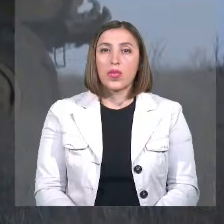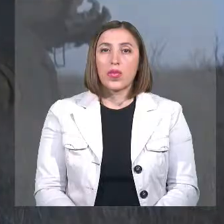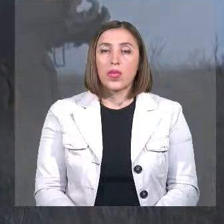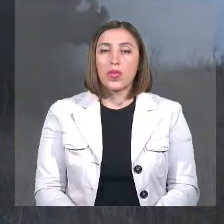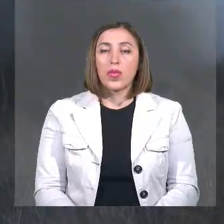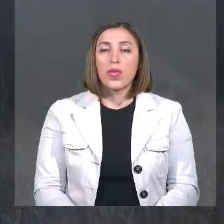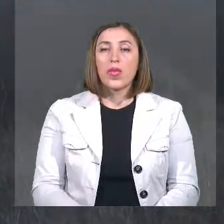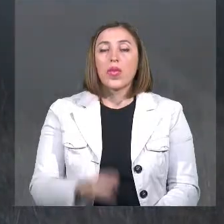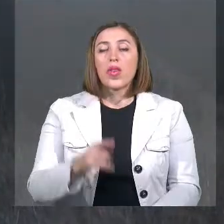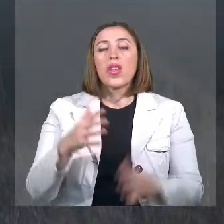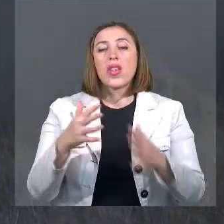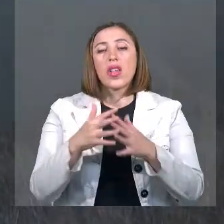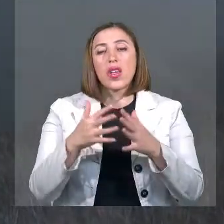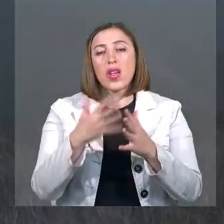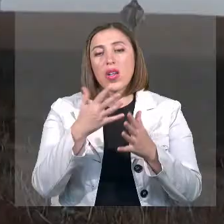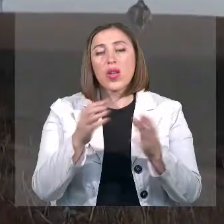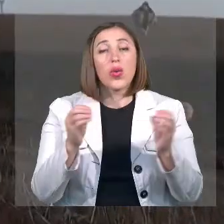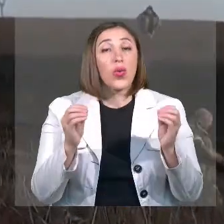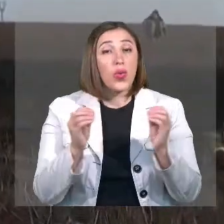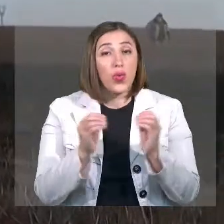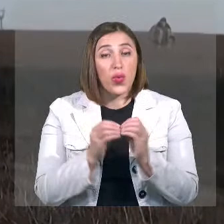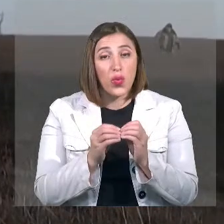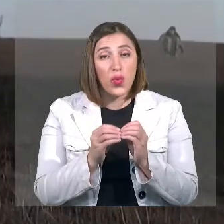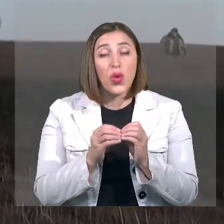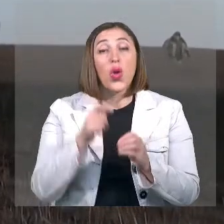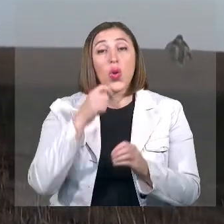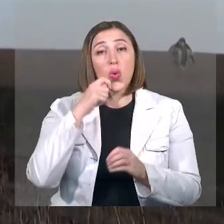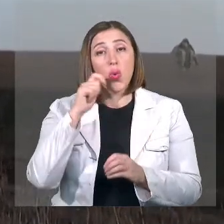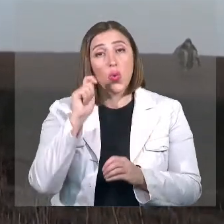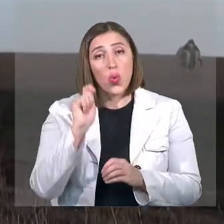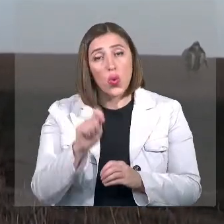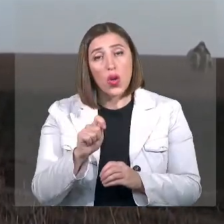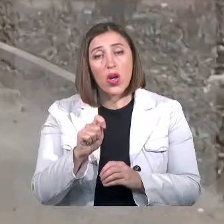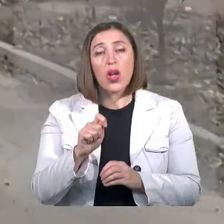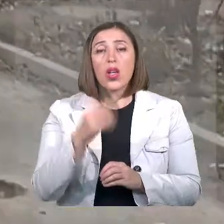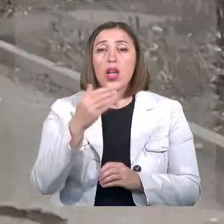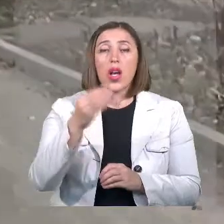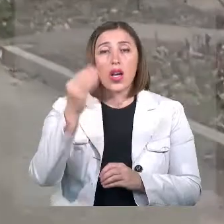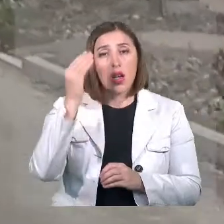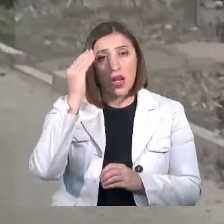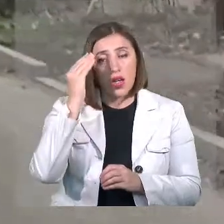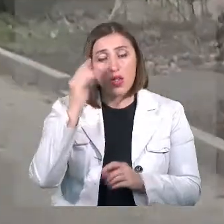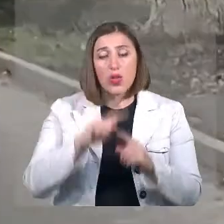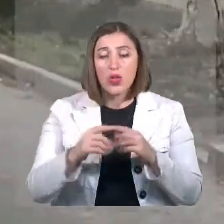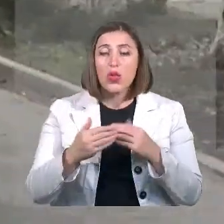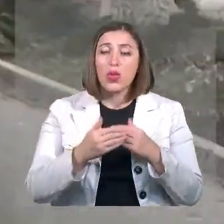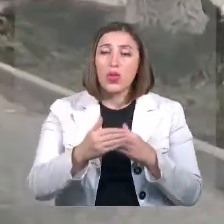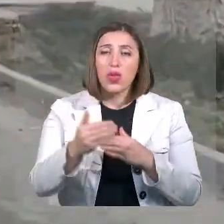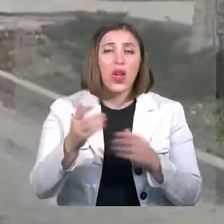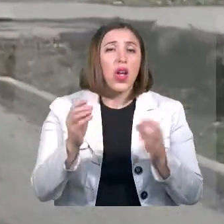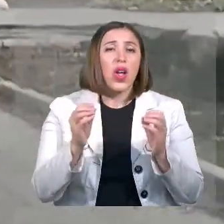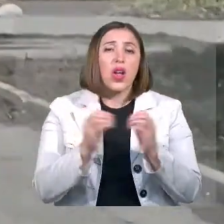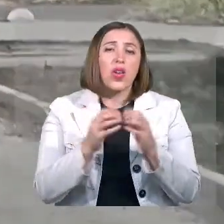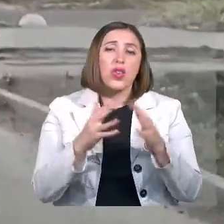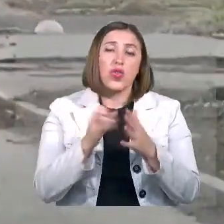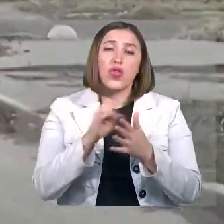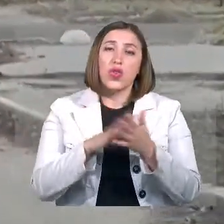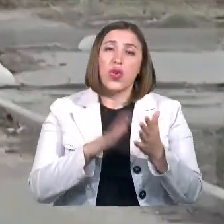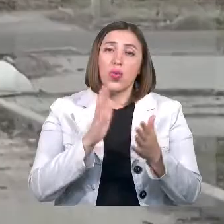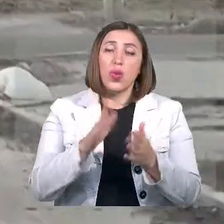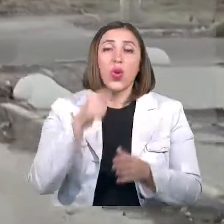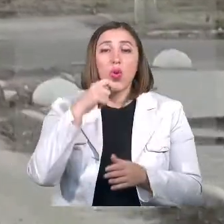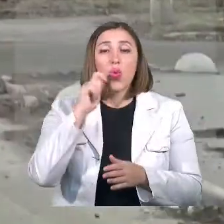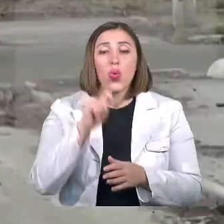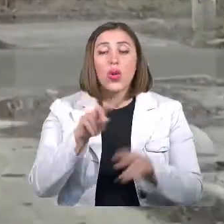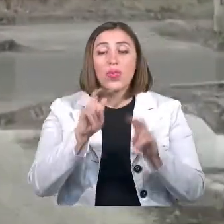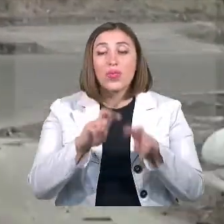այդ իրավիճակը ճակատում է, ապես չի փոխվել, և ուկրաինական կողմի կանխատեսմամբ առաջիկայում էլ չի փոխվի։ Ուկրաինայի